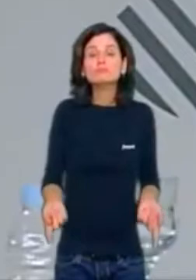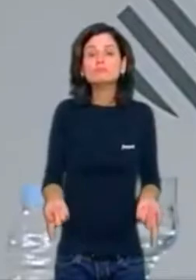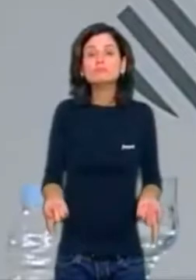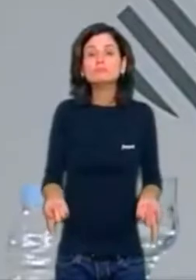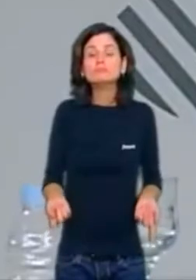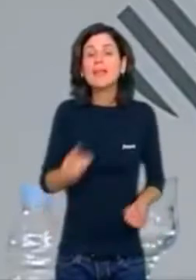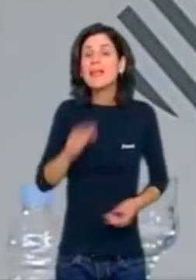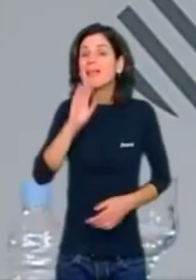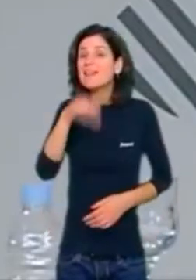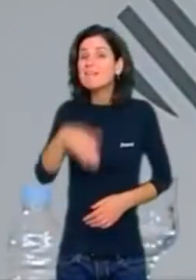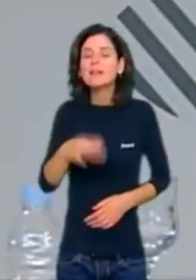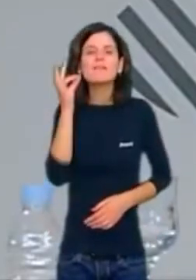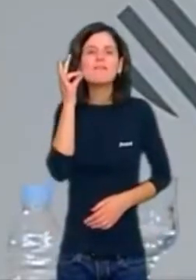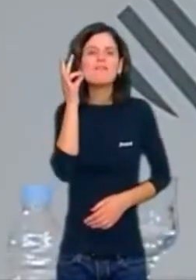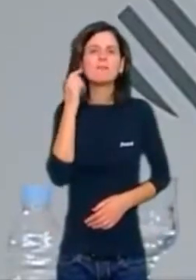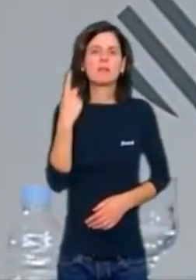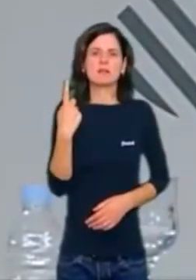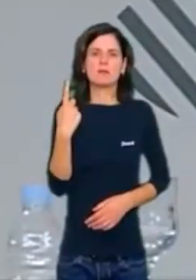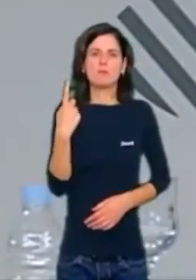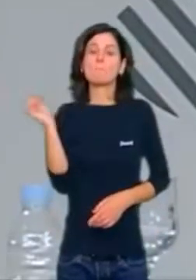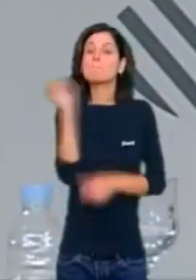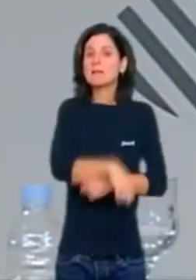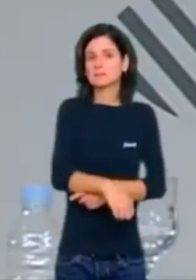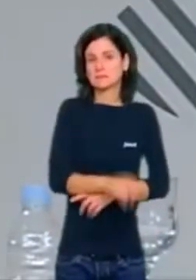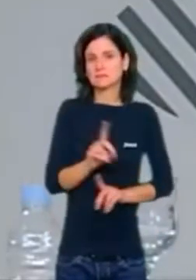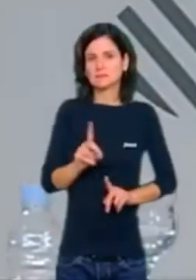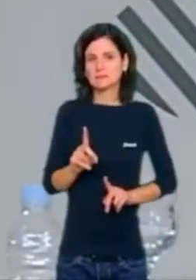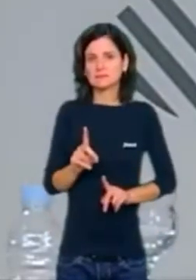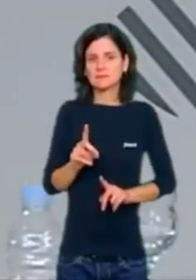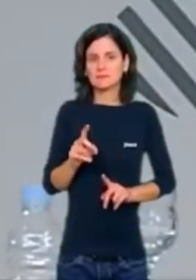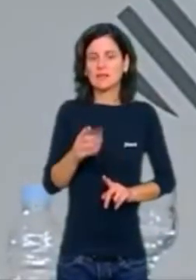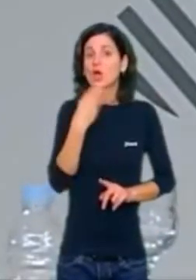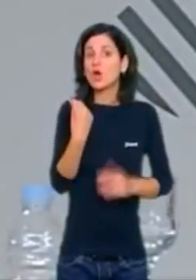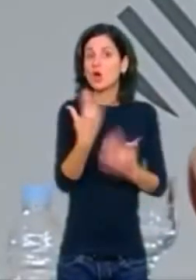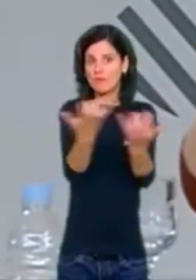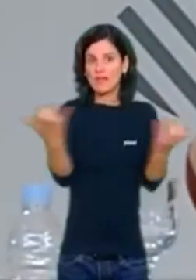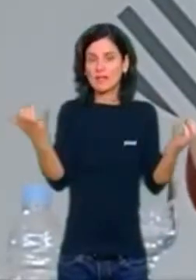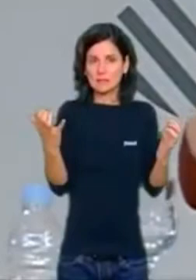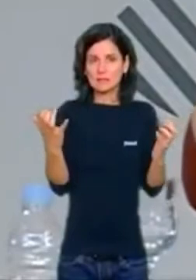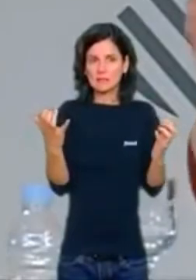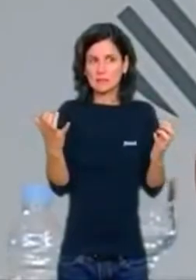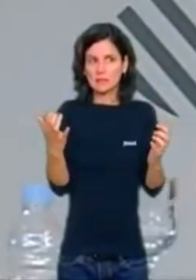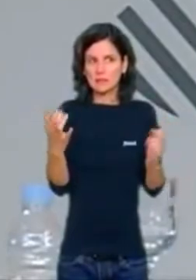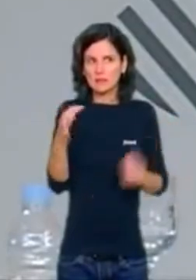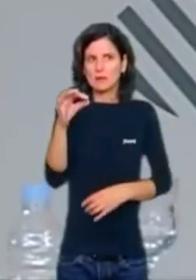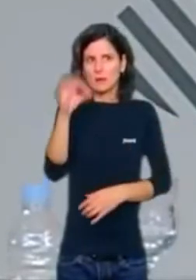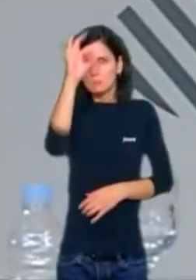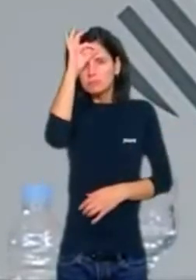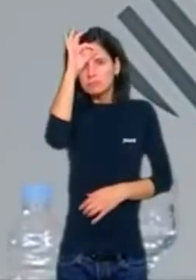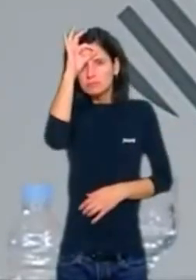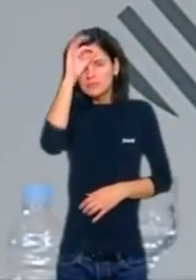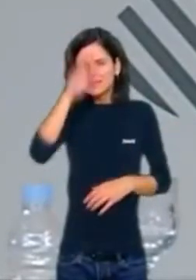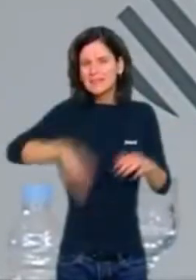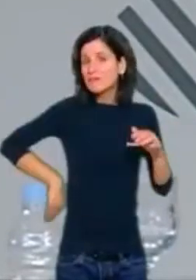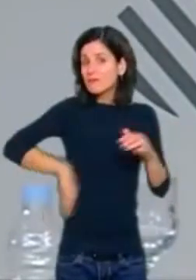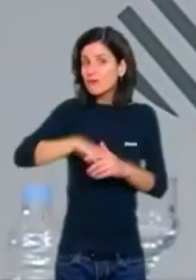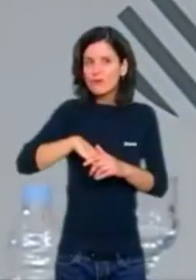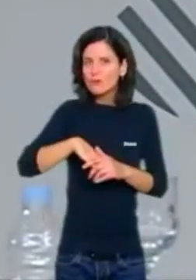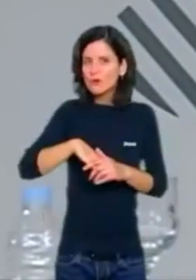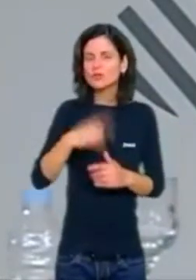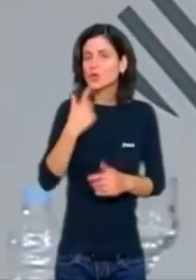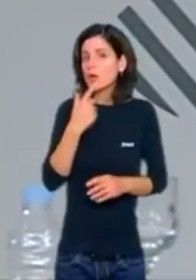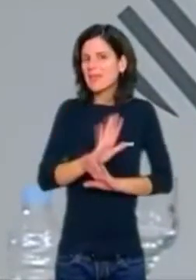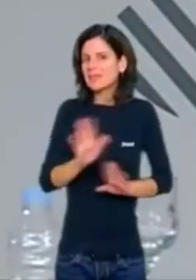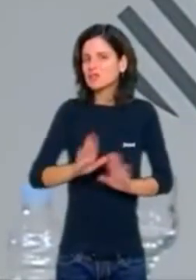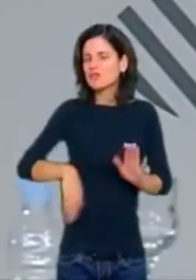És el Levante femenino. No? Clar, es vaig trencar els esquemes, perquè òbviament ningú pensava, quan se parla de futbol, jo no havia dit futbol masculí,